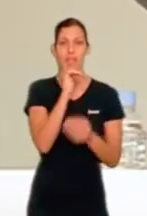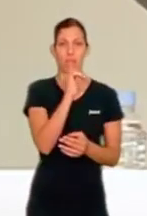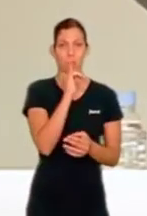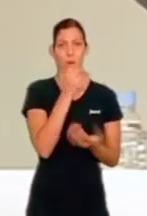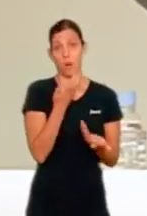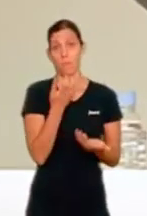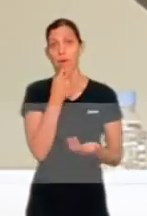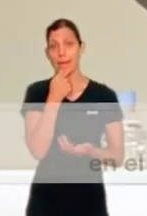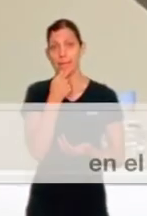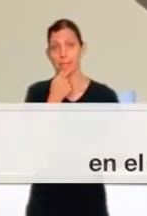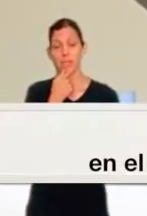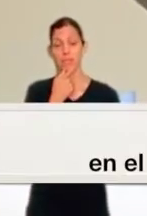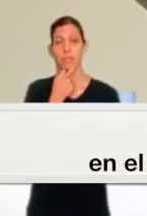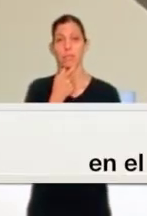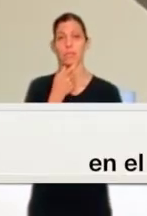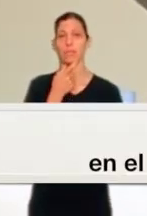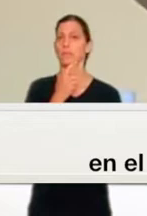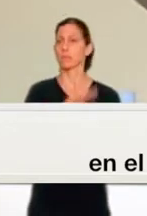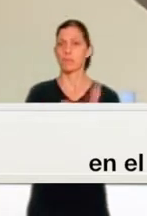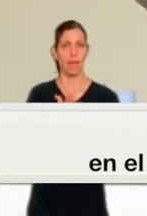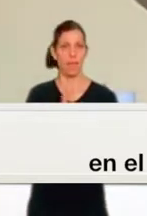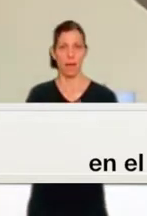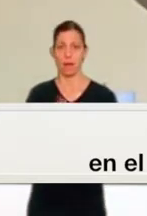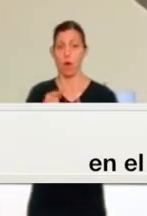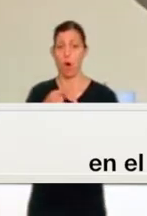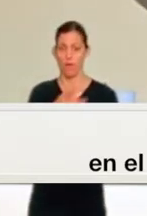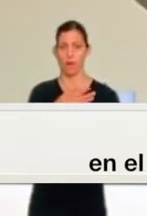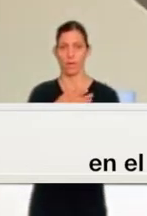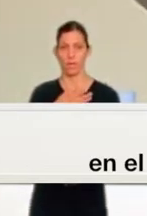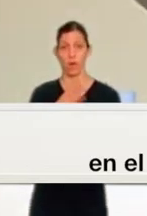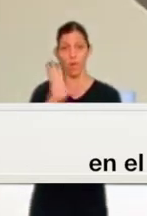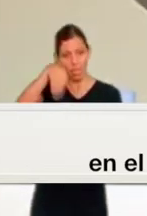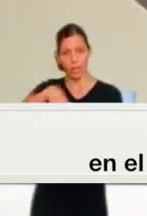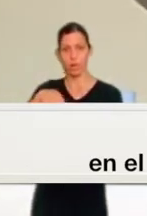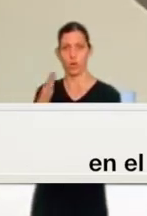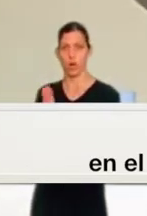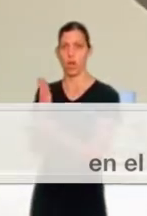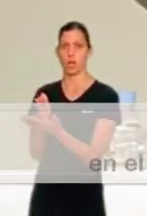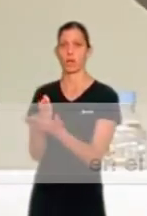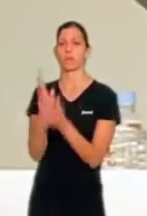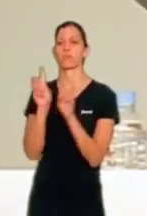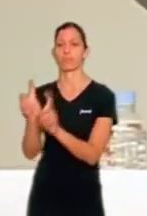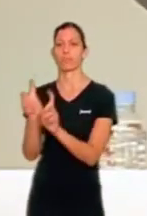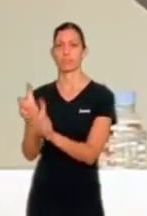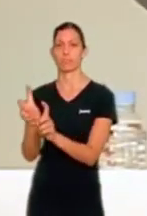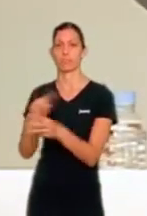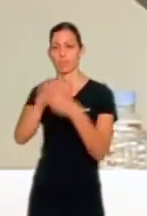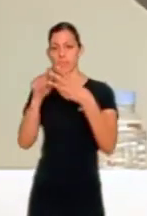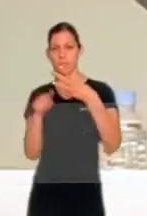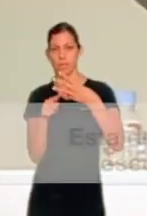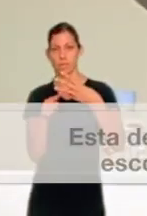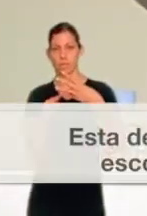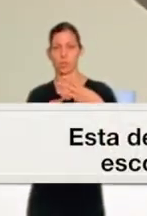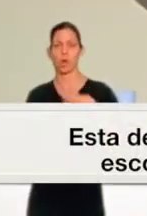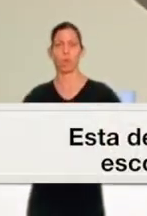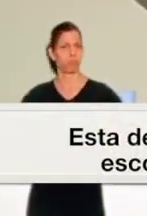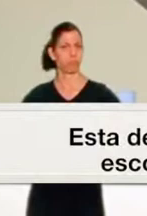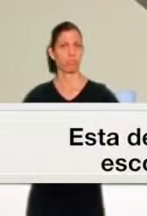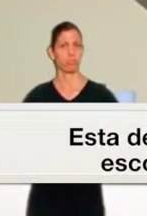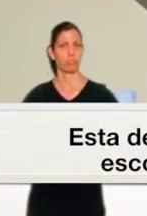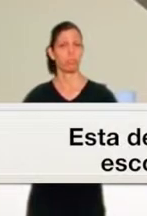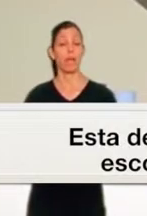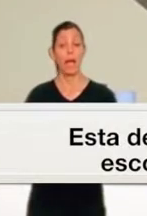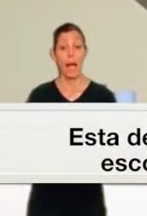l'anglès. Aquest és l'objectiu del Consell, en què ens mantenim absolutament ferms. A partir d'ahir,